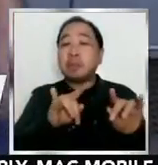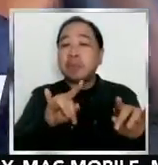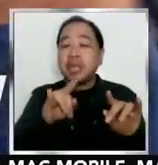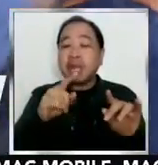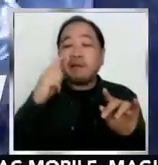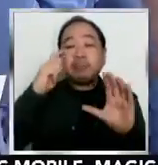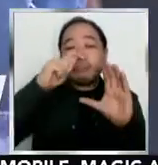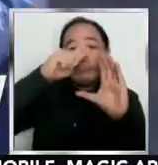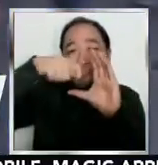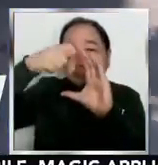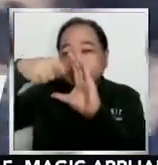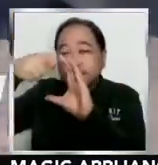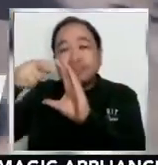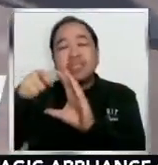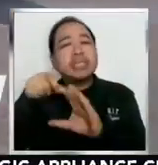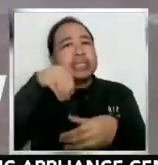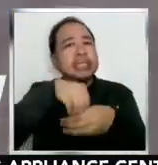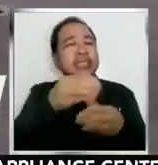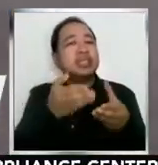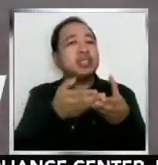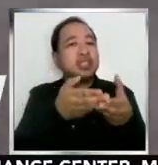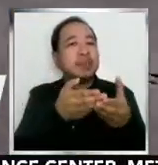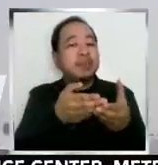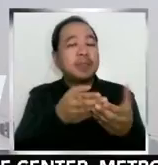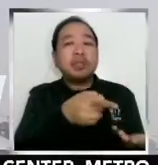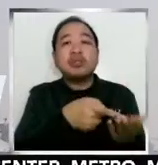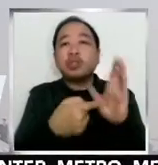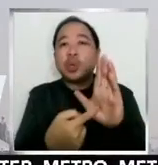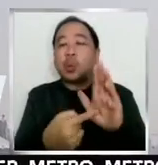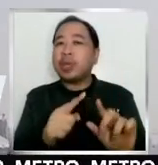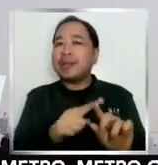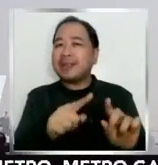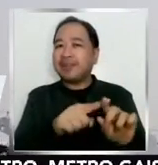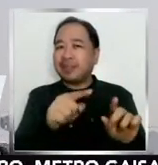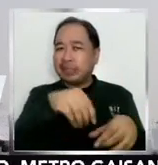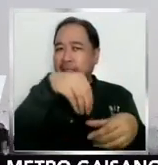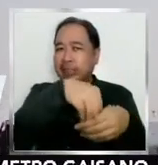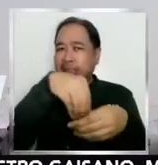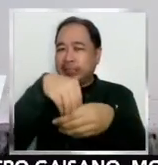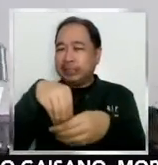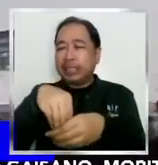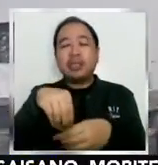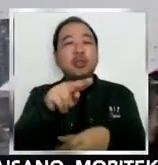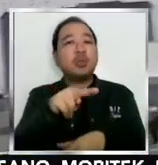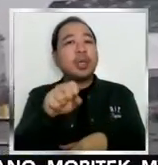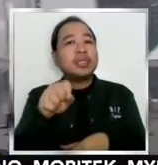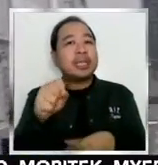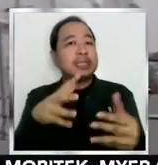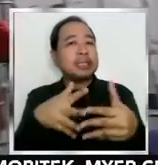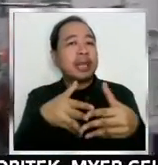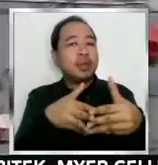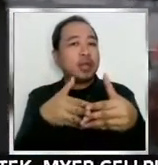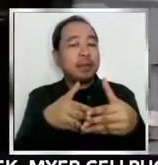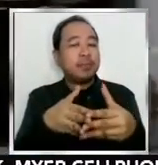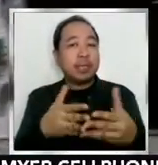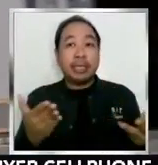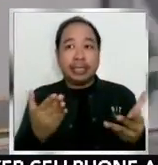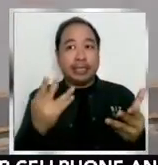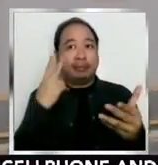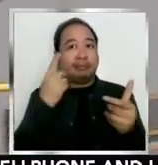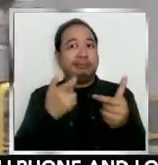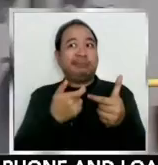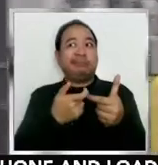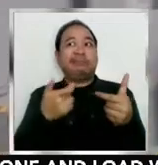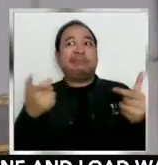ipinakita nila ang iba't ibang bahagi ng USS America. Ito ang flight deck ng isa sa pinakamalaking US Navy ship sa buong